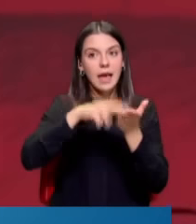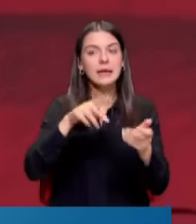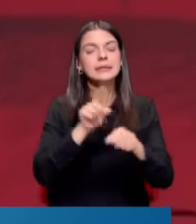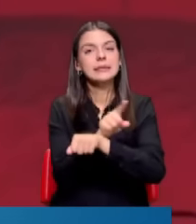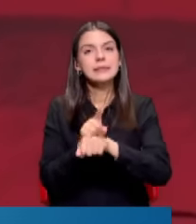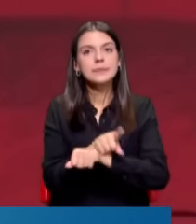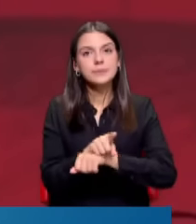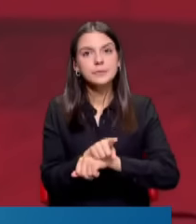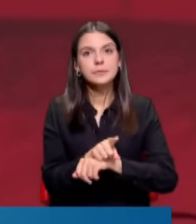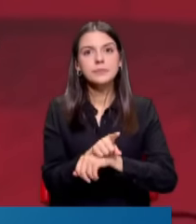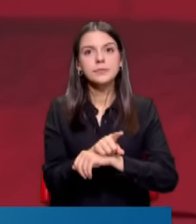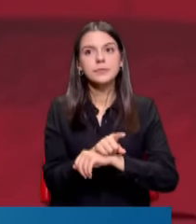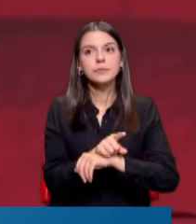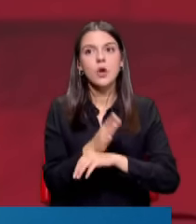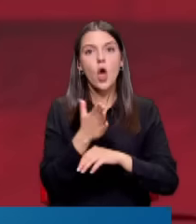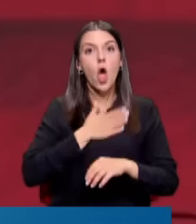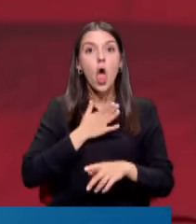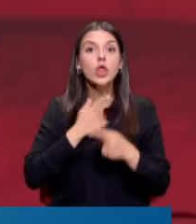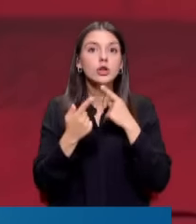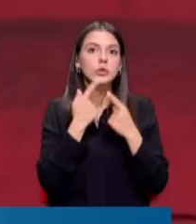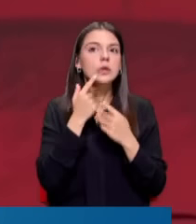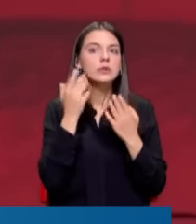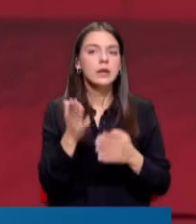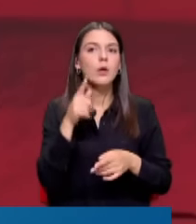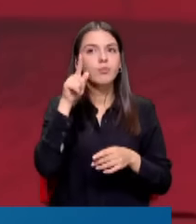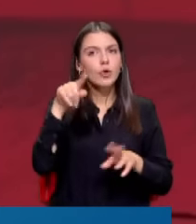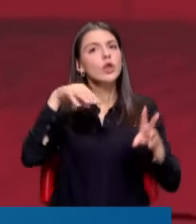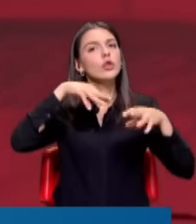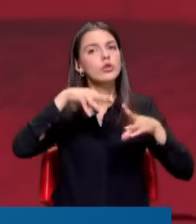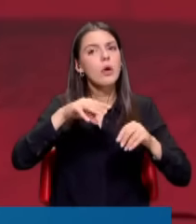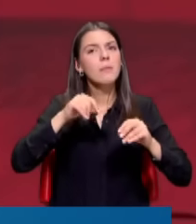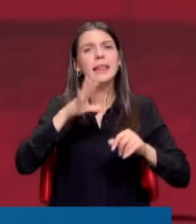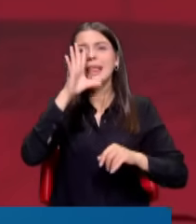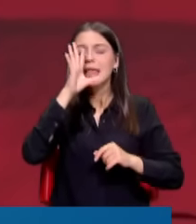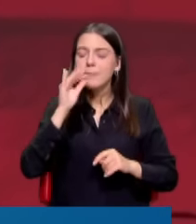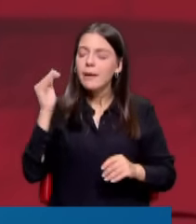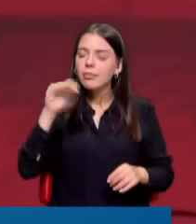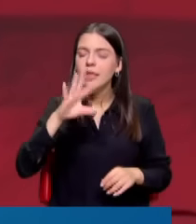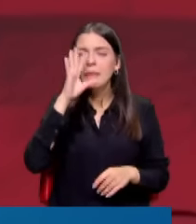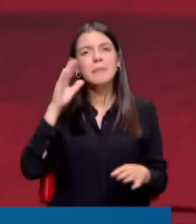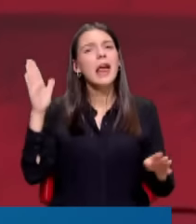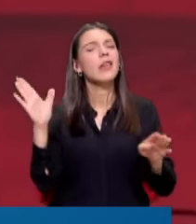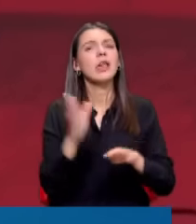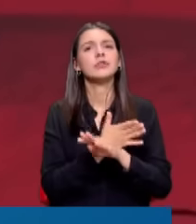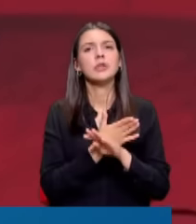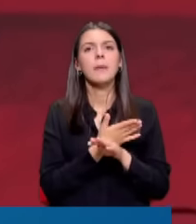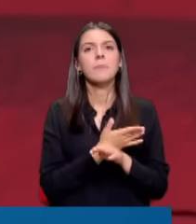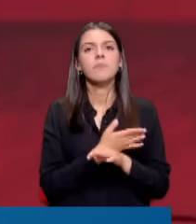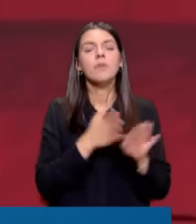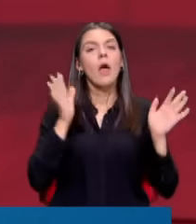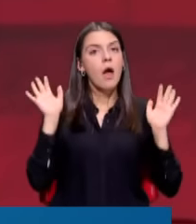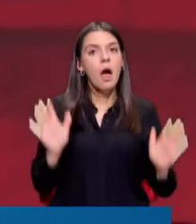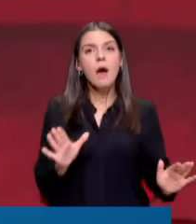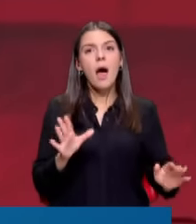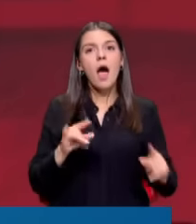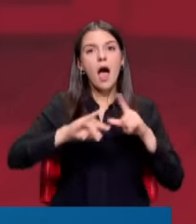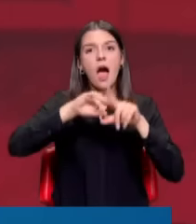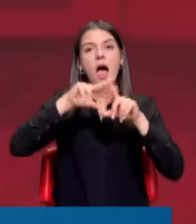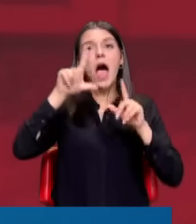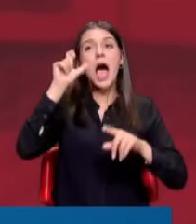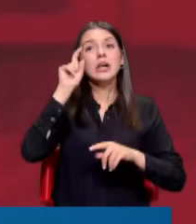zamanı zamanın ön sözleridir. Bu topraklardan kimler geldi, kimler geçti. Ama Hacı